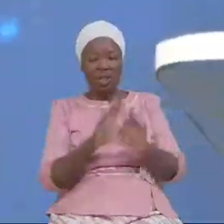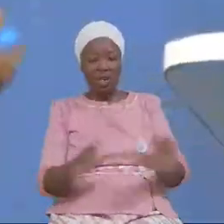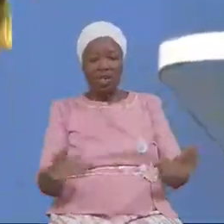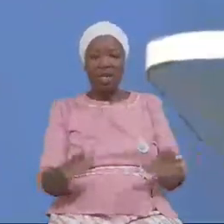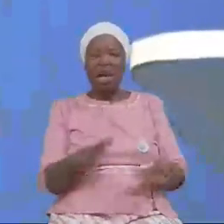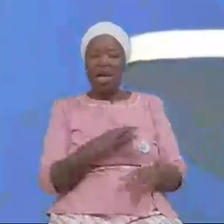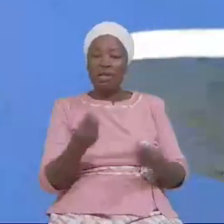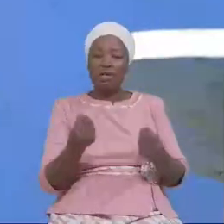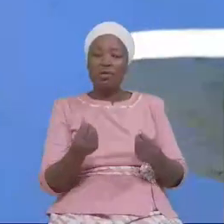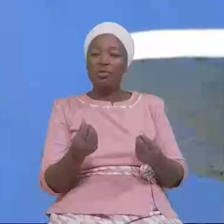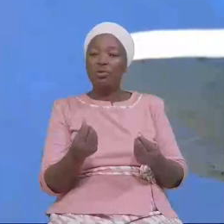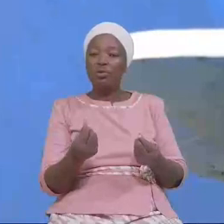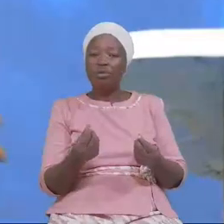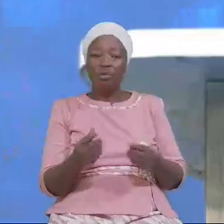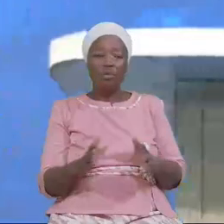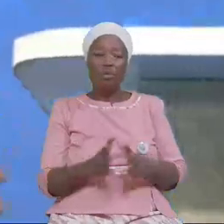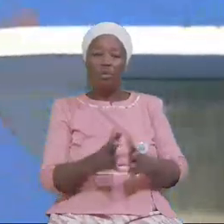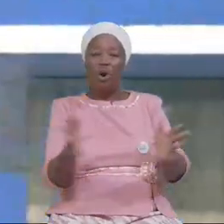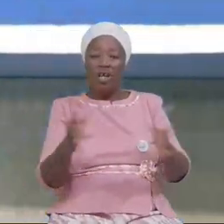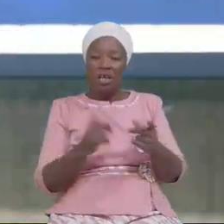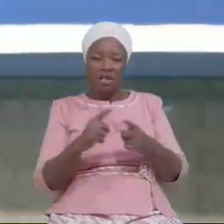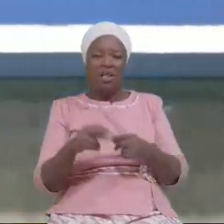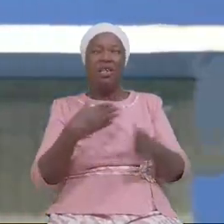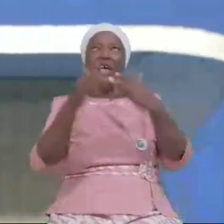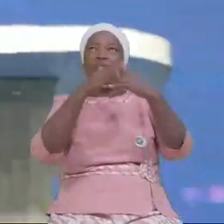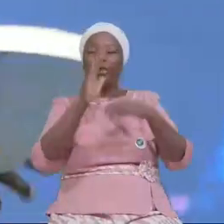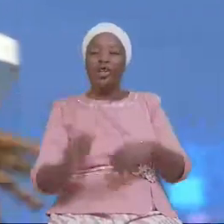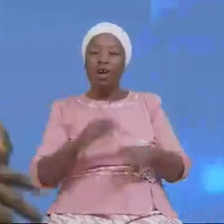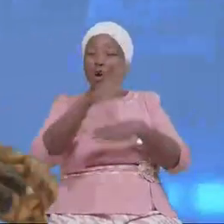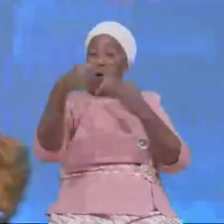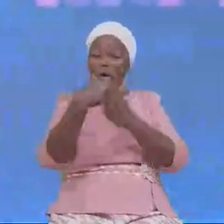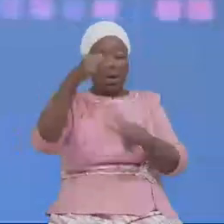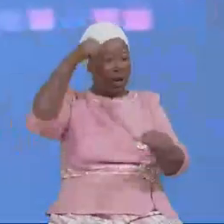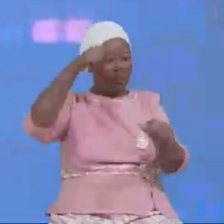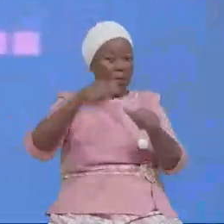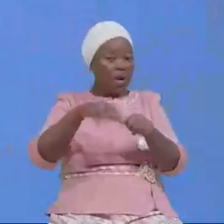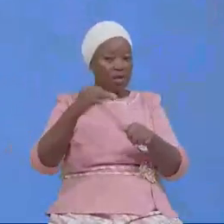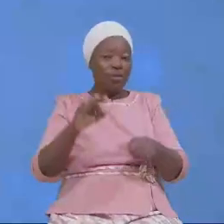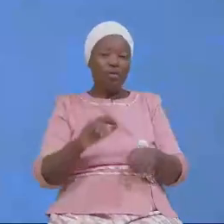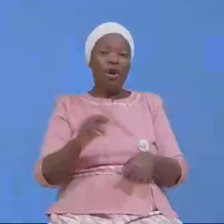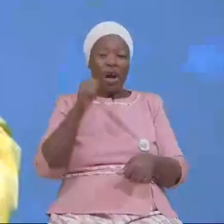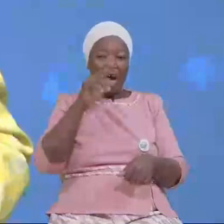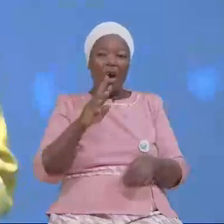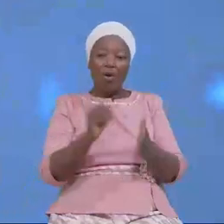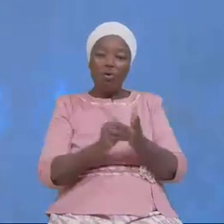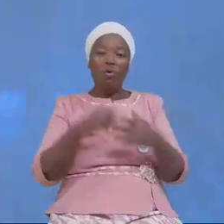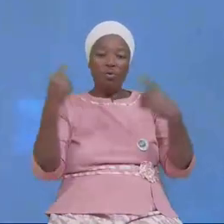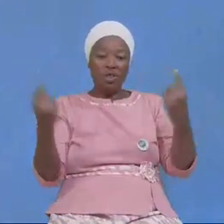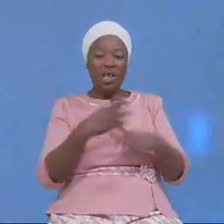et la vie est céleste, tout le souvenir de ses propres péchés, de